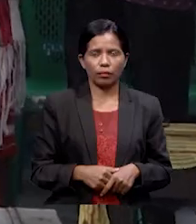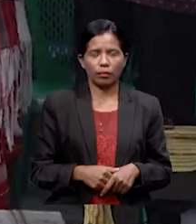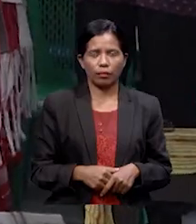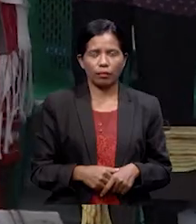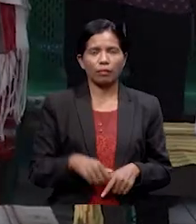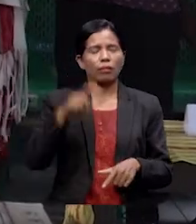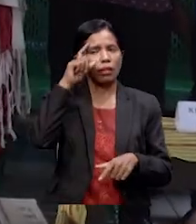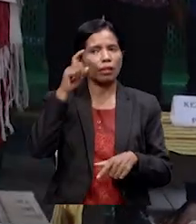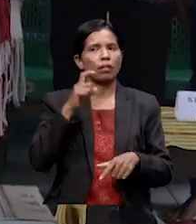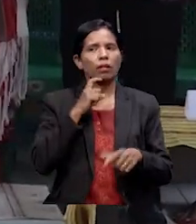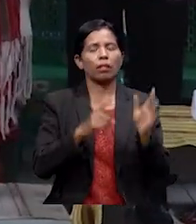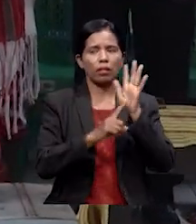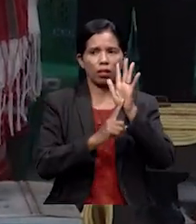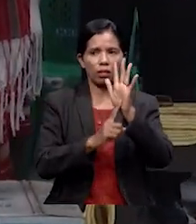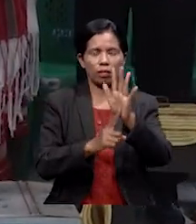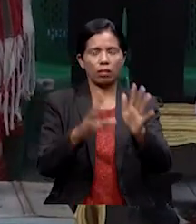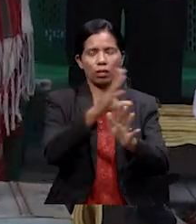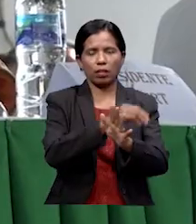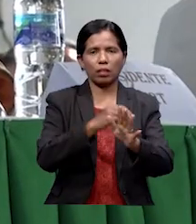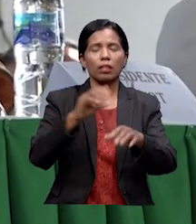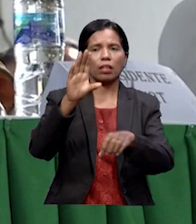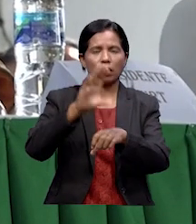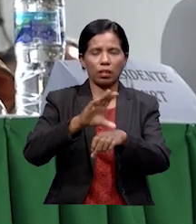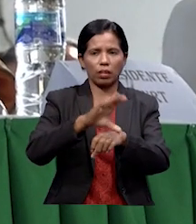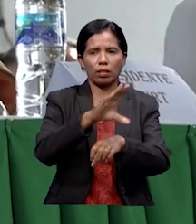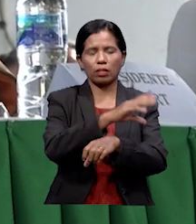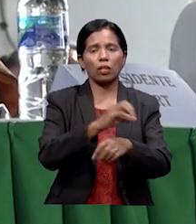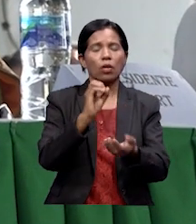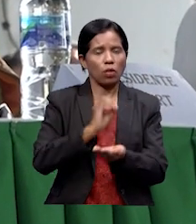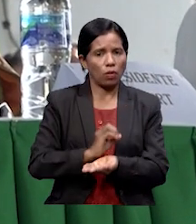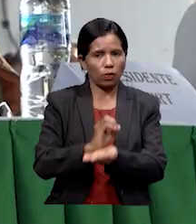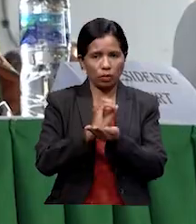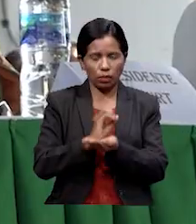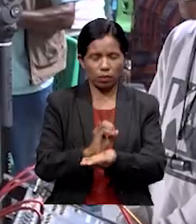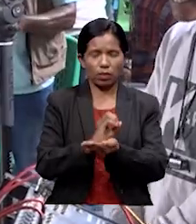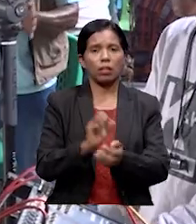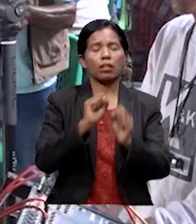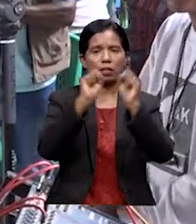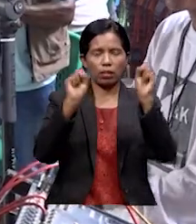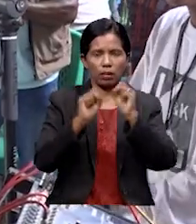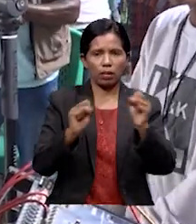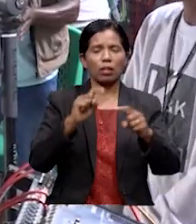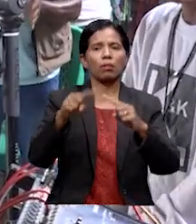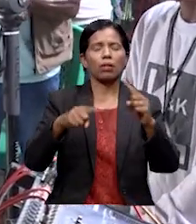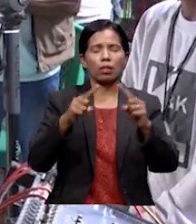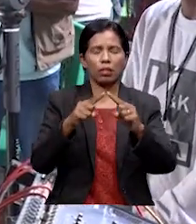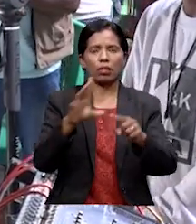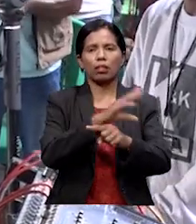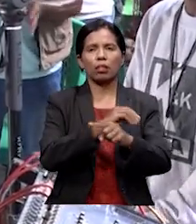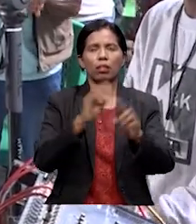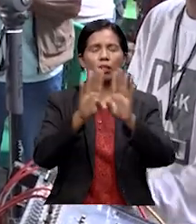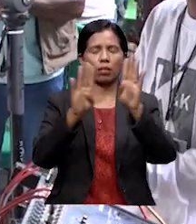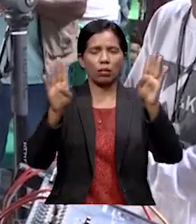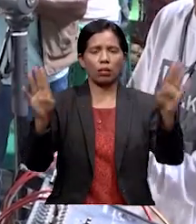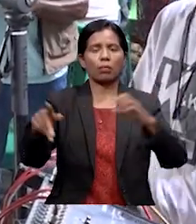Kairala sananagus maung hatolia hirakne ia salaung parokia numbei oikusi ambeno sablu foin lalaisne menghira abertura konsolidasaung